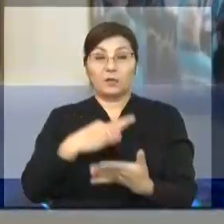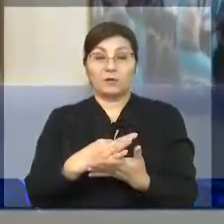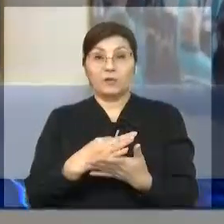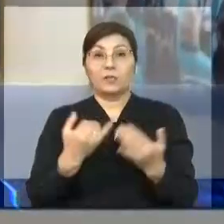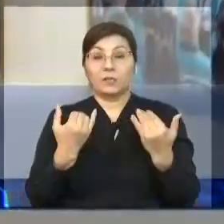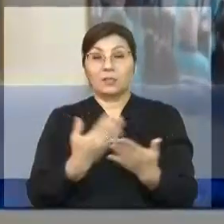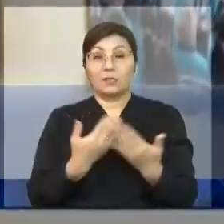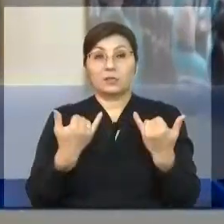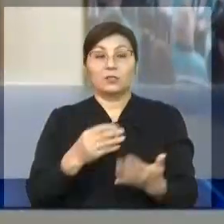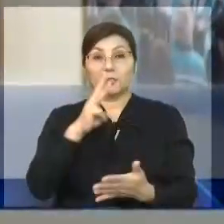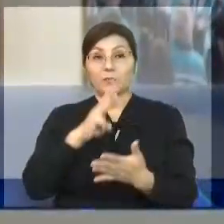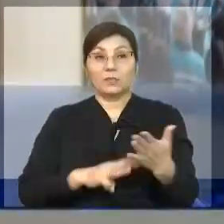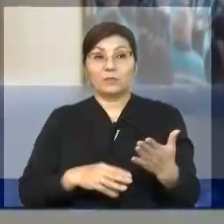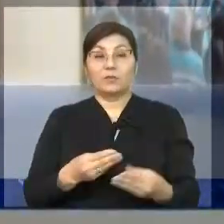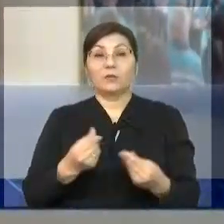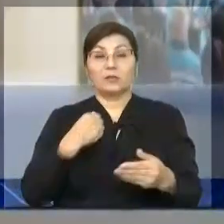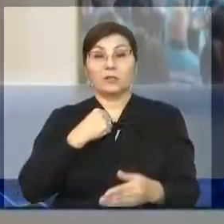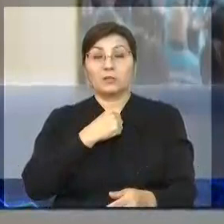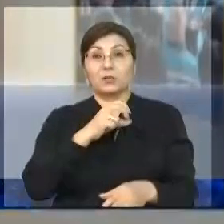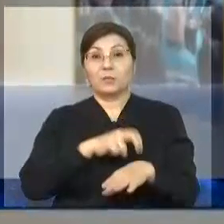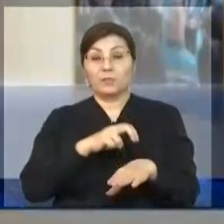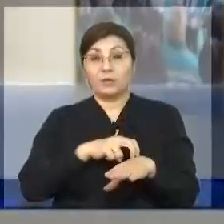сейчас штрафы эти все платят сами врачи